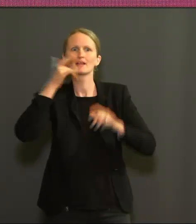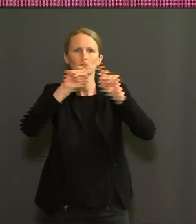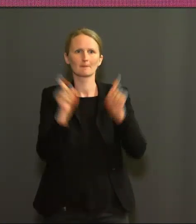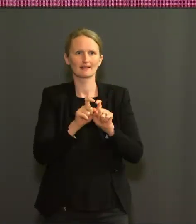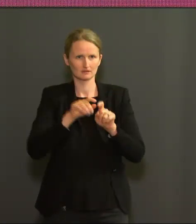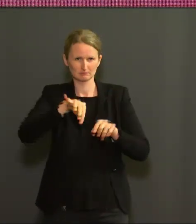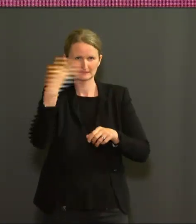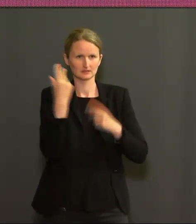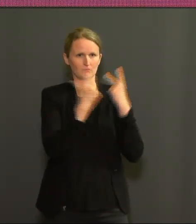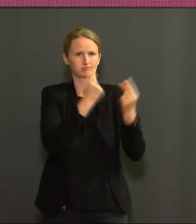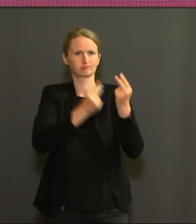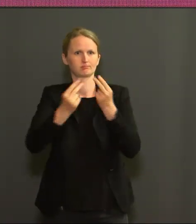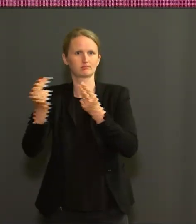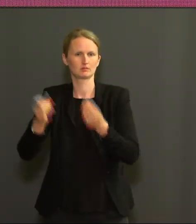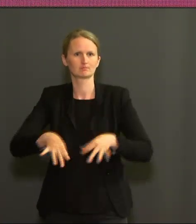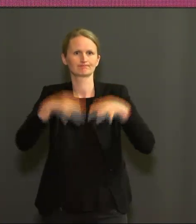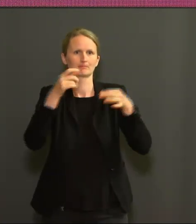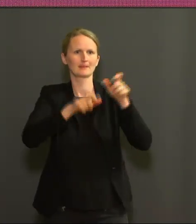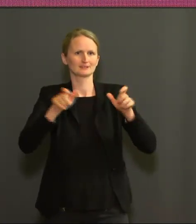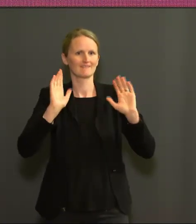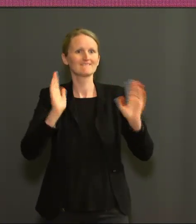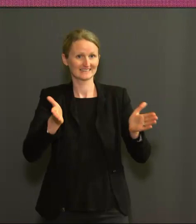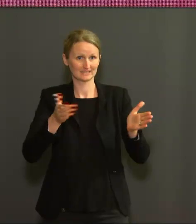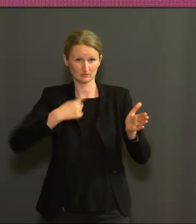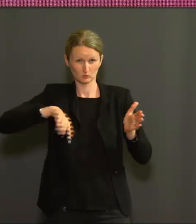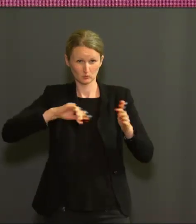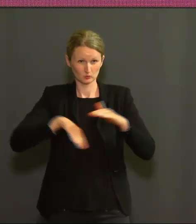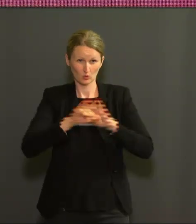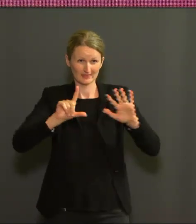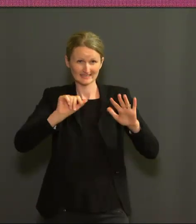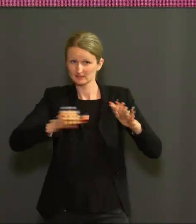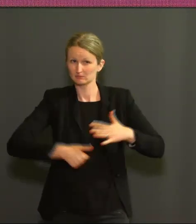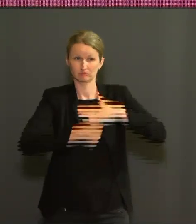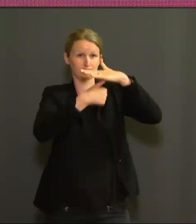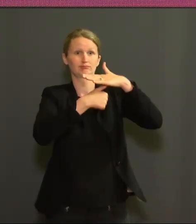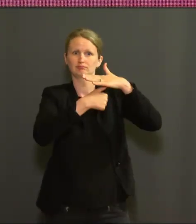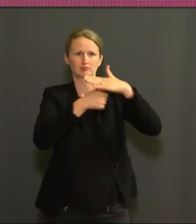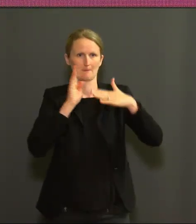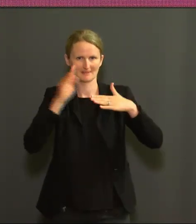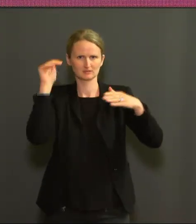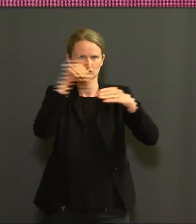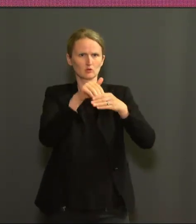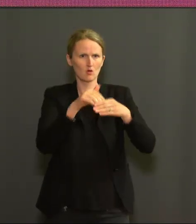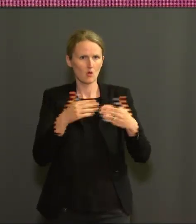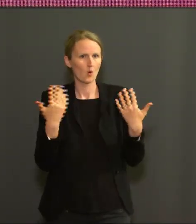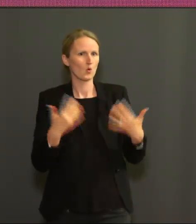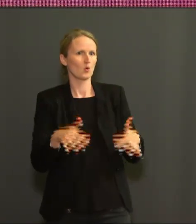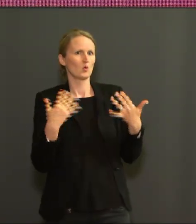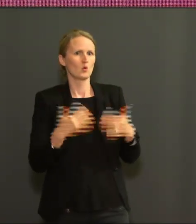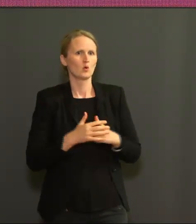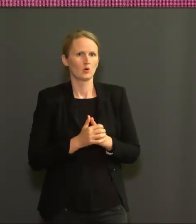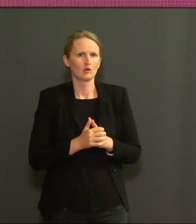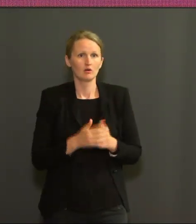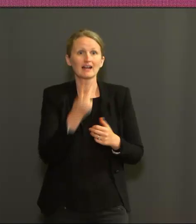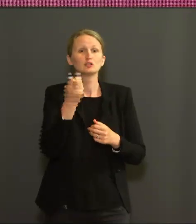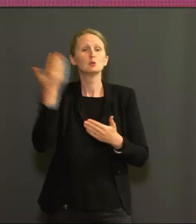avancée. Qui l'eût cru il y a encore quelques semaines? Ces records ne sont pas seulement